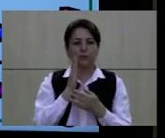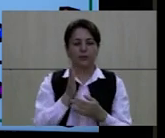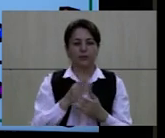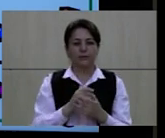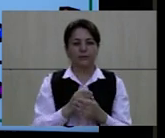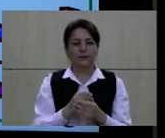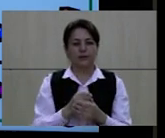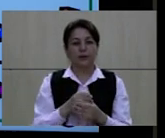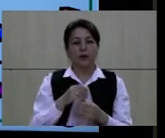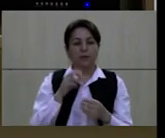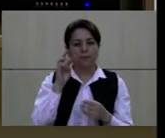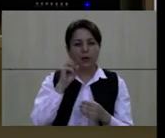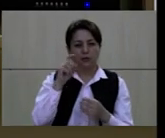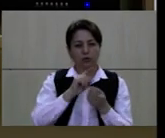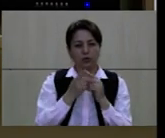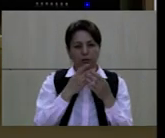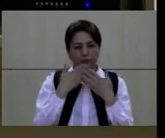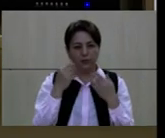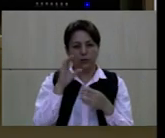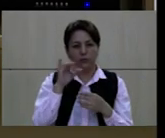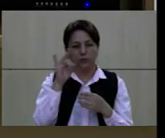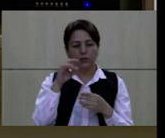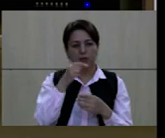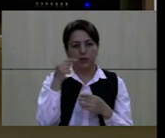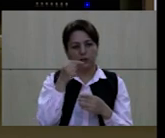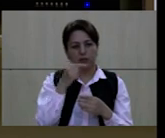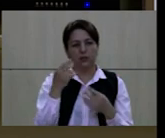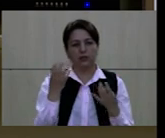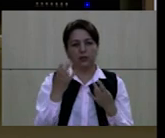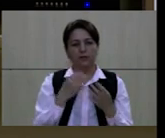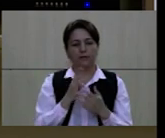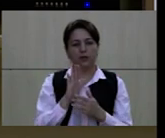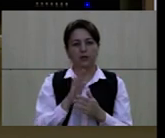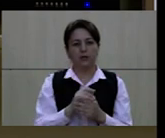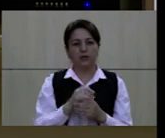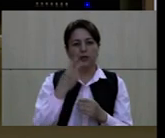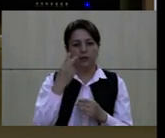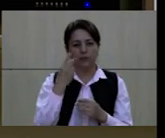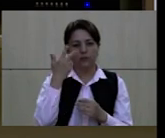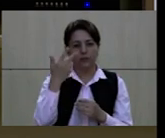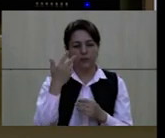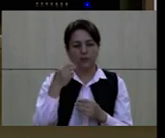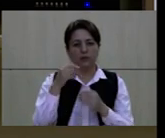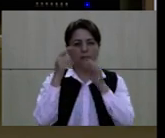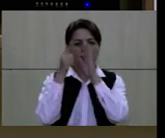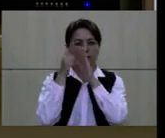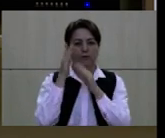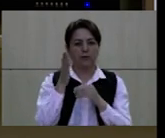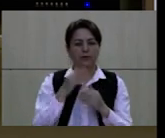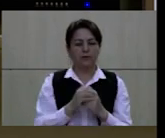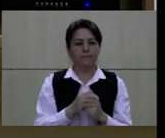bo'ladi? Maxraj o'zgarmaydi, suratlarni ayirmasini olamiz. 23 dan 7 ga teng